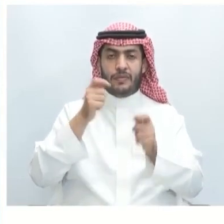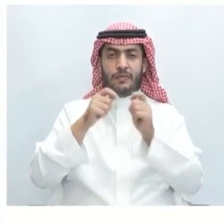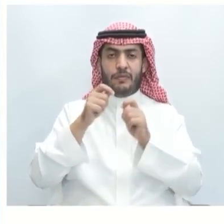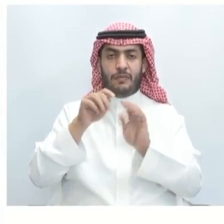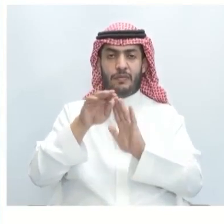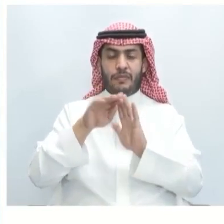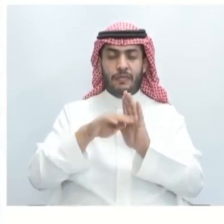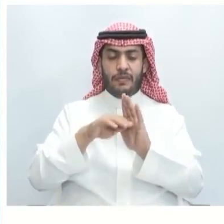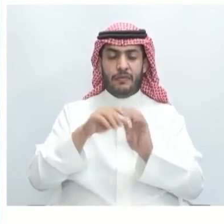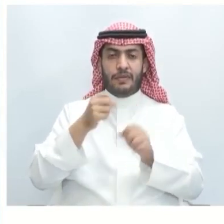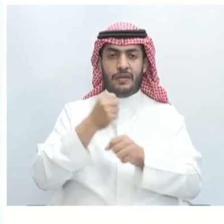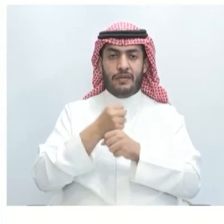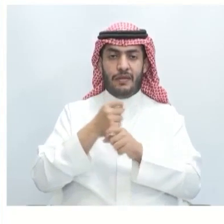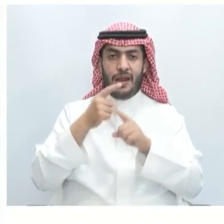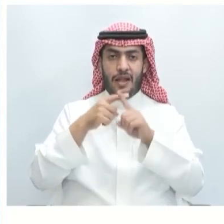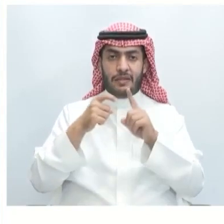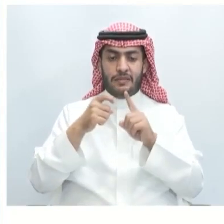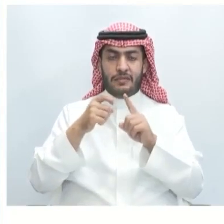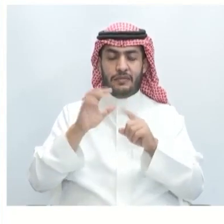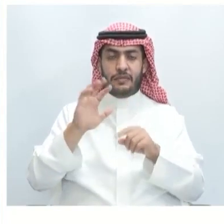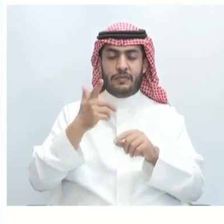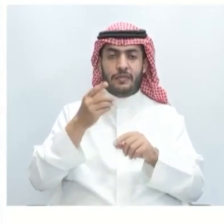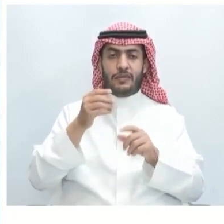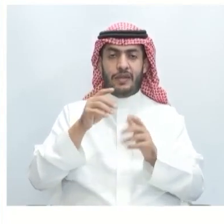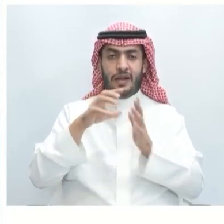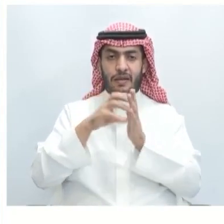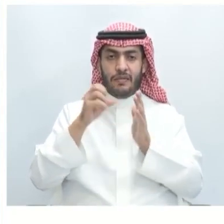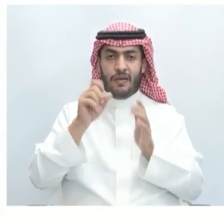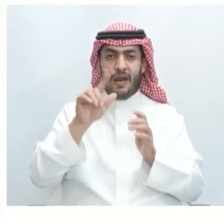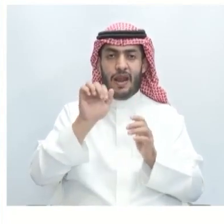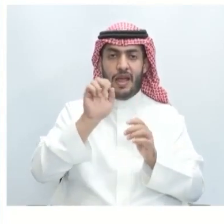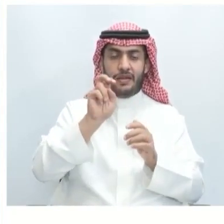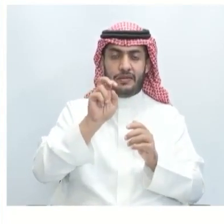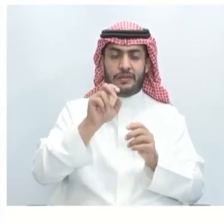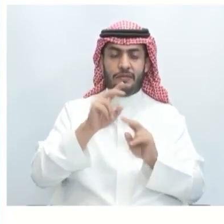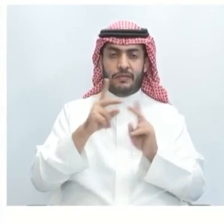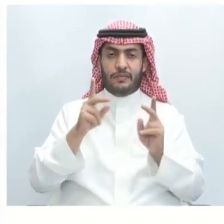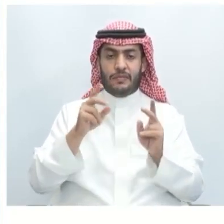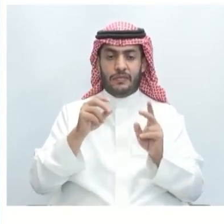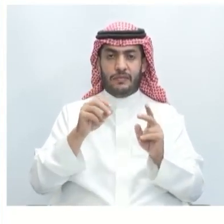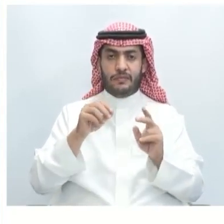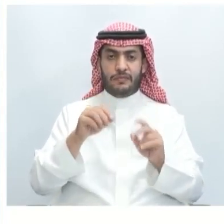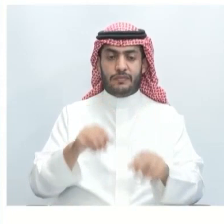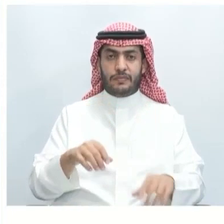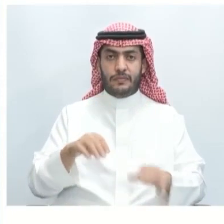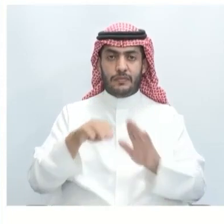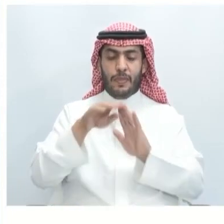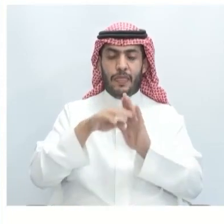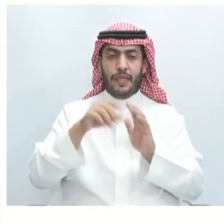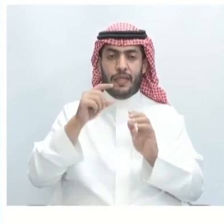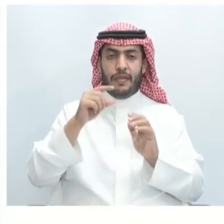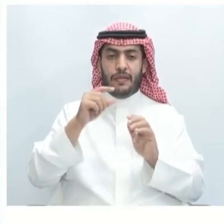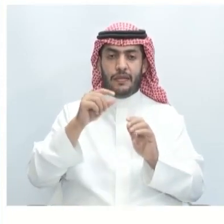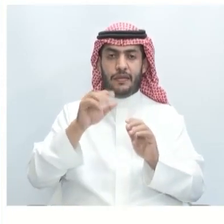بياني باستخدام الاكسل كذلك ام ننسخها ونسقها مثلا في مستند معالجه النصوص ودال كل